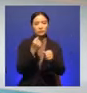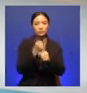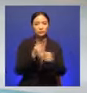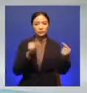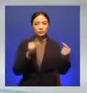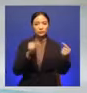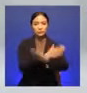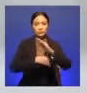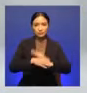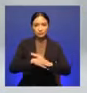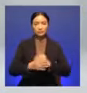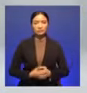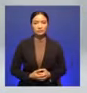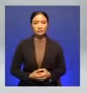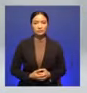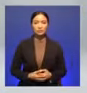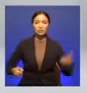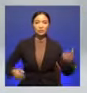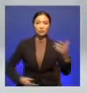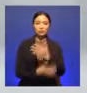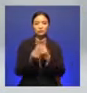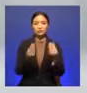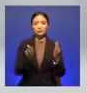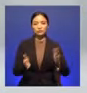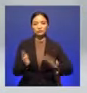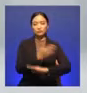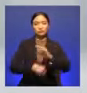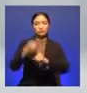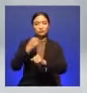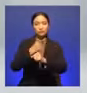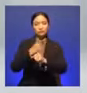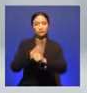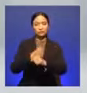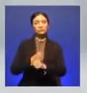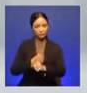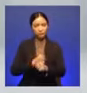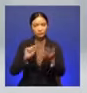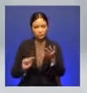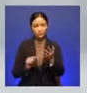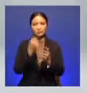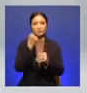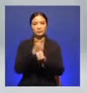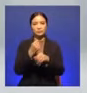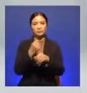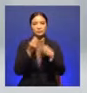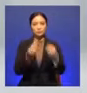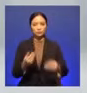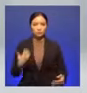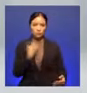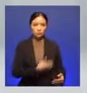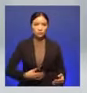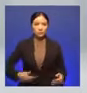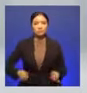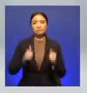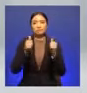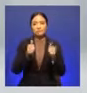นพิการซึ่งการเปิดโอกาสให้คนพิการได้ทำงานเป็นเพียงก้าวแรกของการทำให้มีสุขภาวะที่ดีเท่